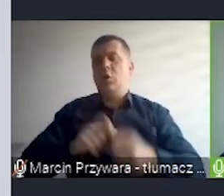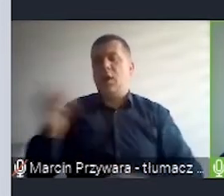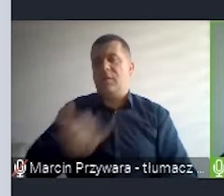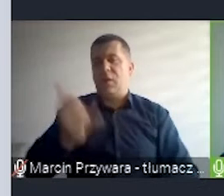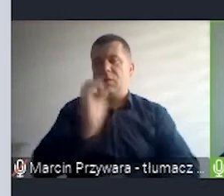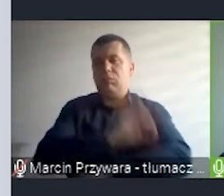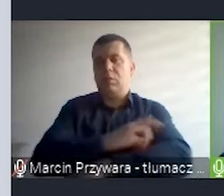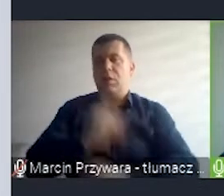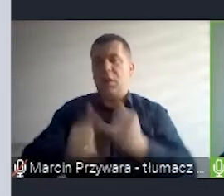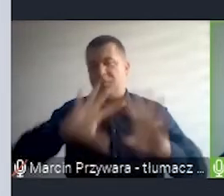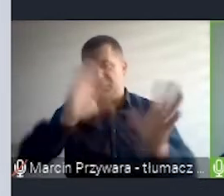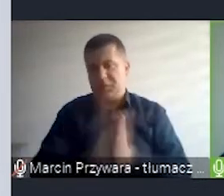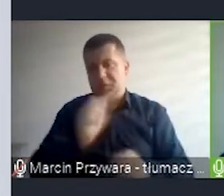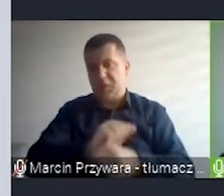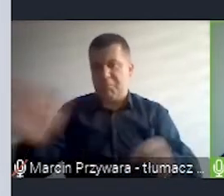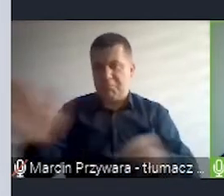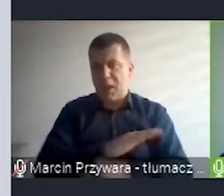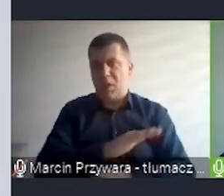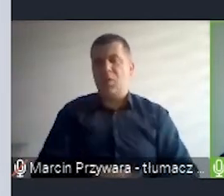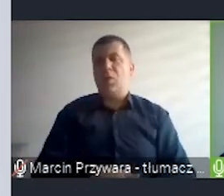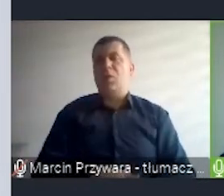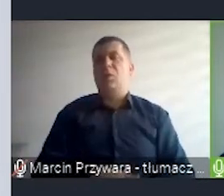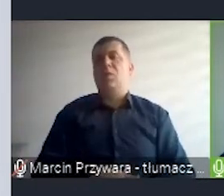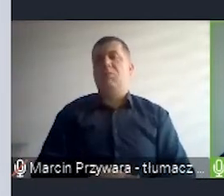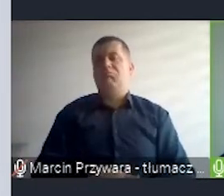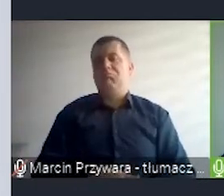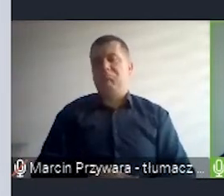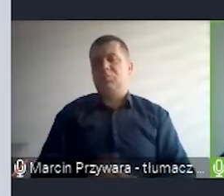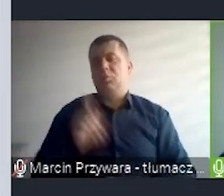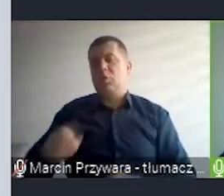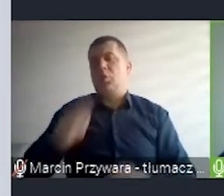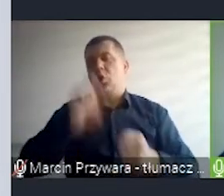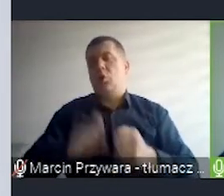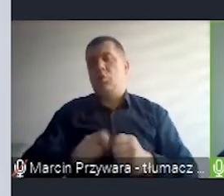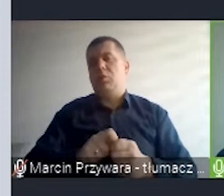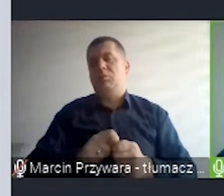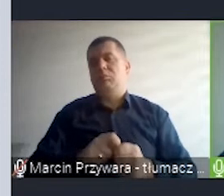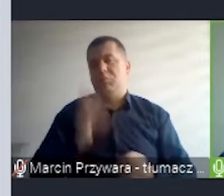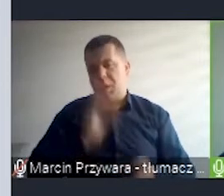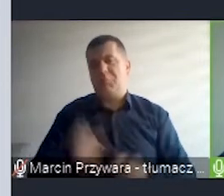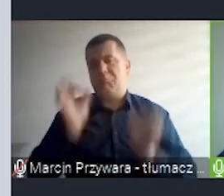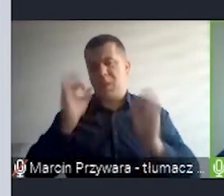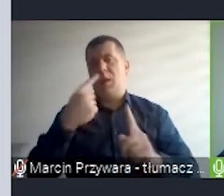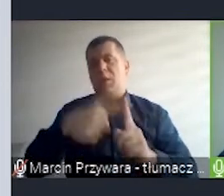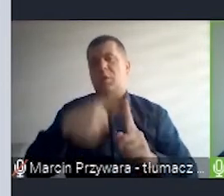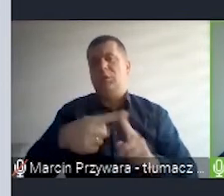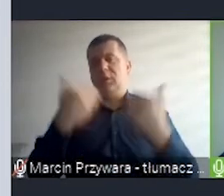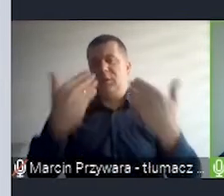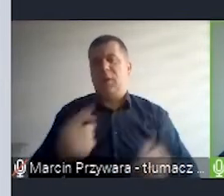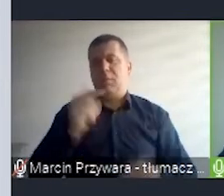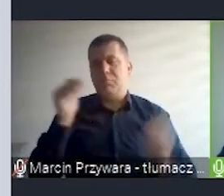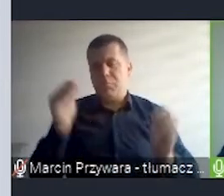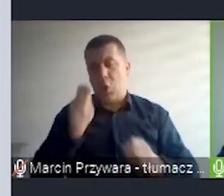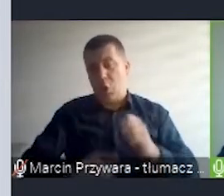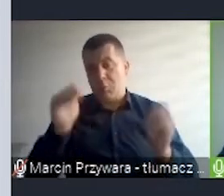projektu. Jeśli one wszystkie są spełnione, to ta kontrola przechodzi pomyślnie. Ona może być rozszerzona